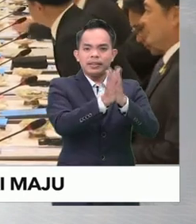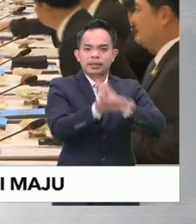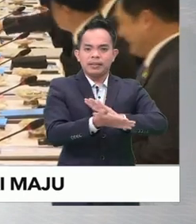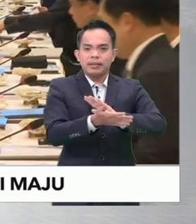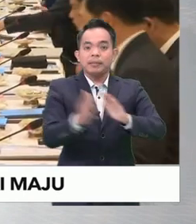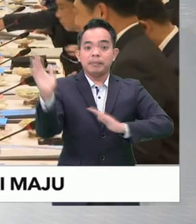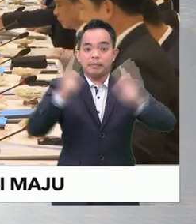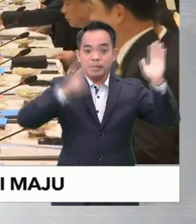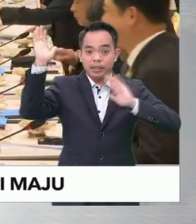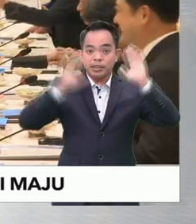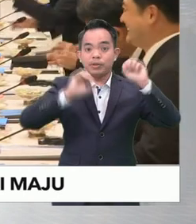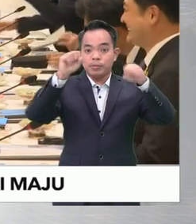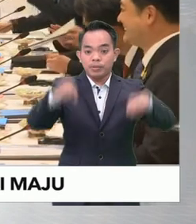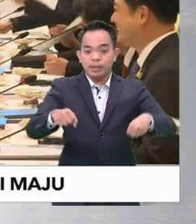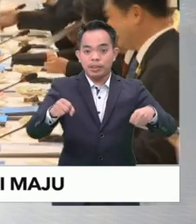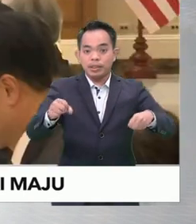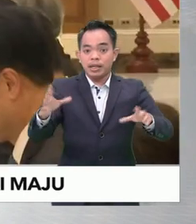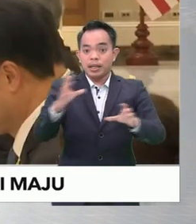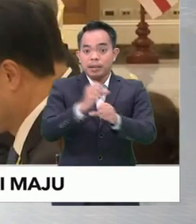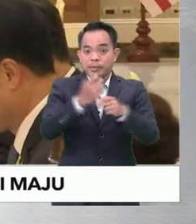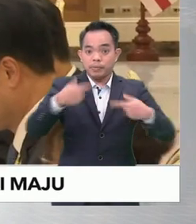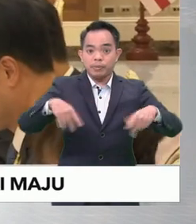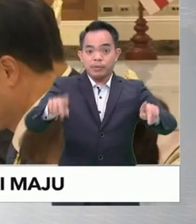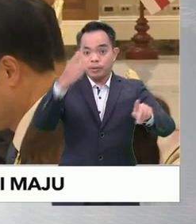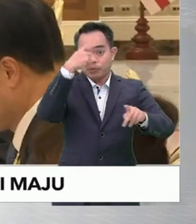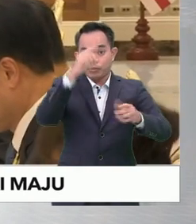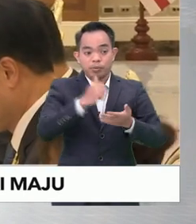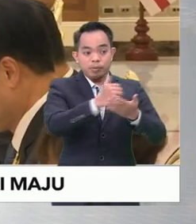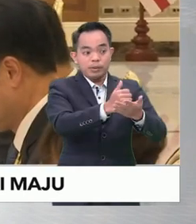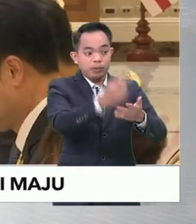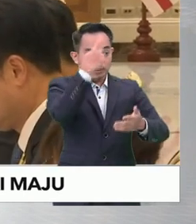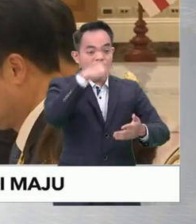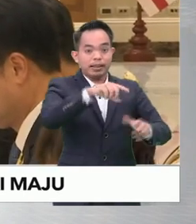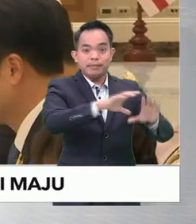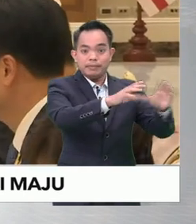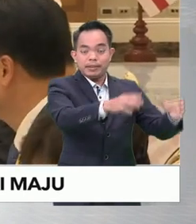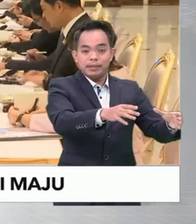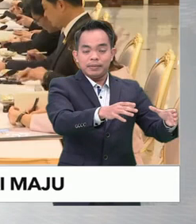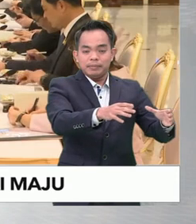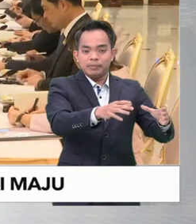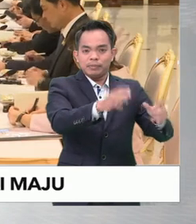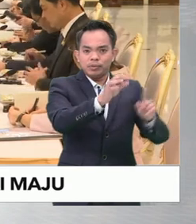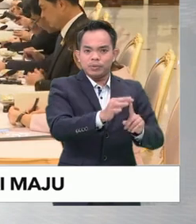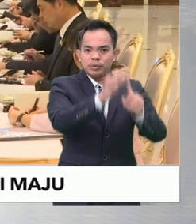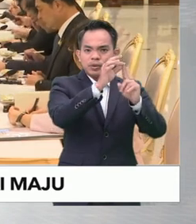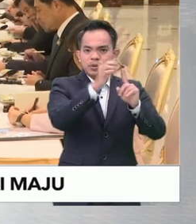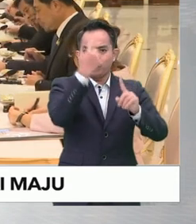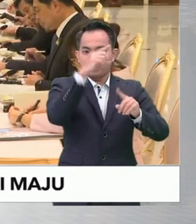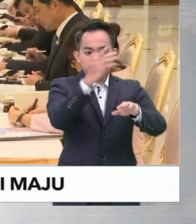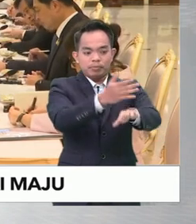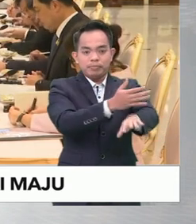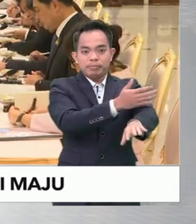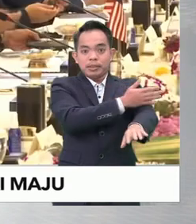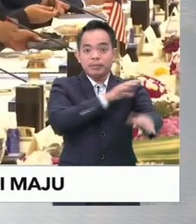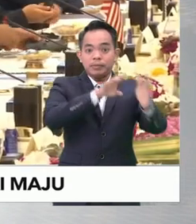manusia boleh menggunakan kesempatan ini untuk membantu wilayah-wilayah Selatan saya terutama dari sudut memajukan